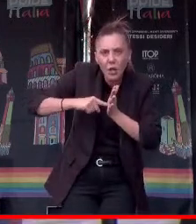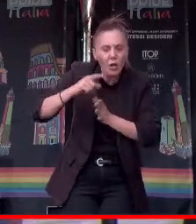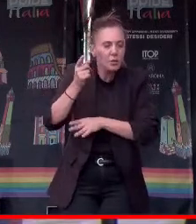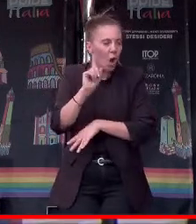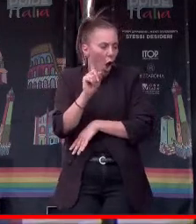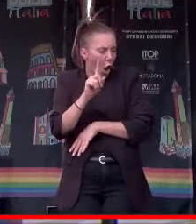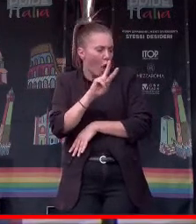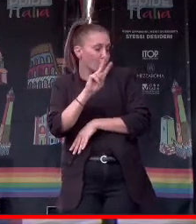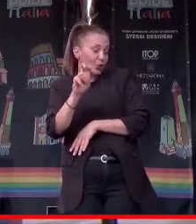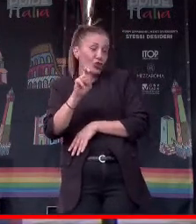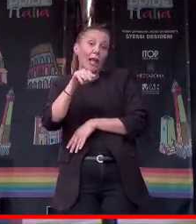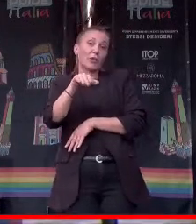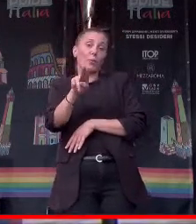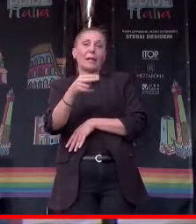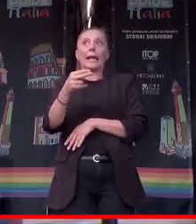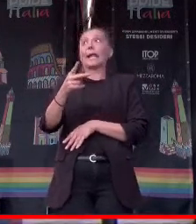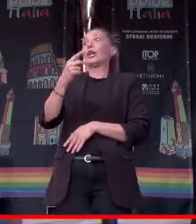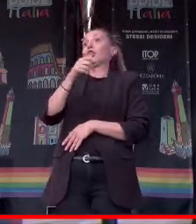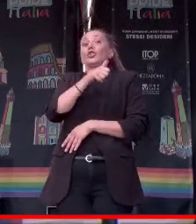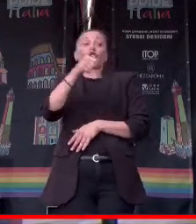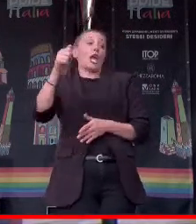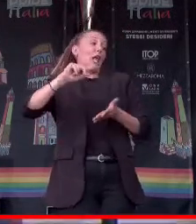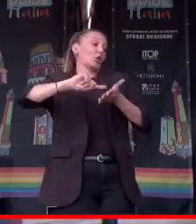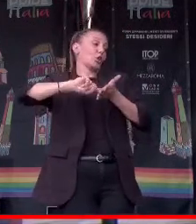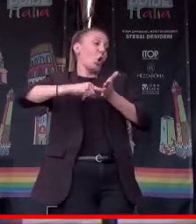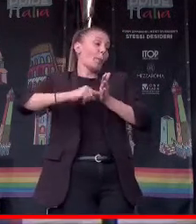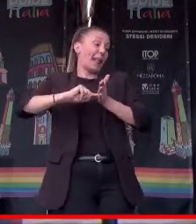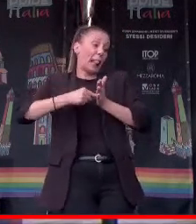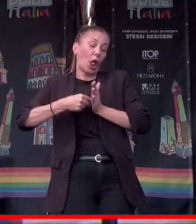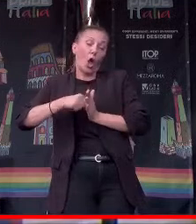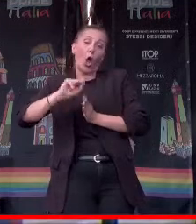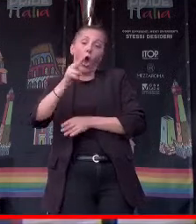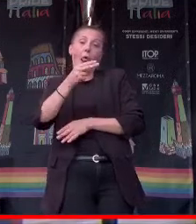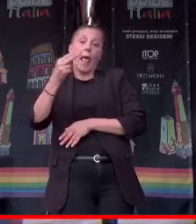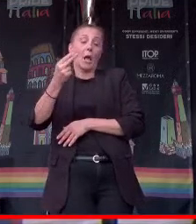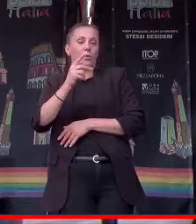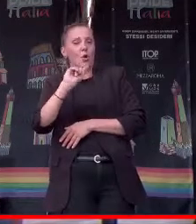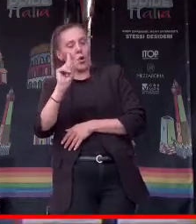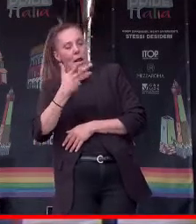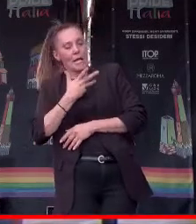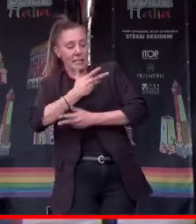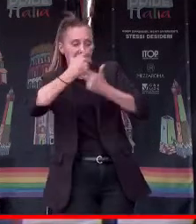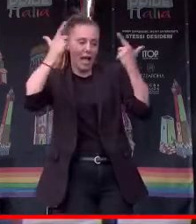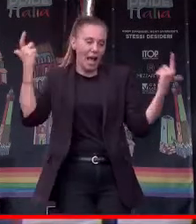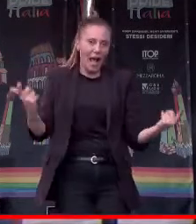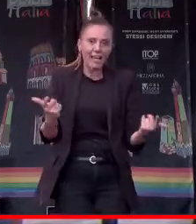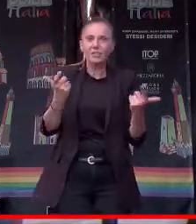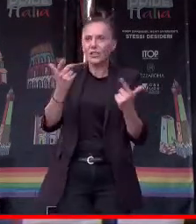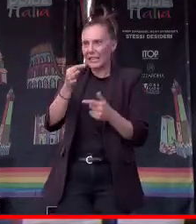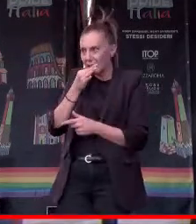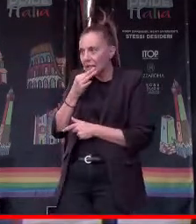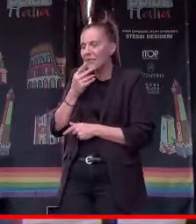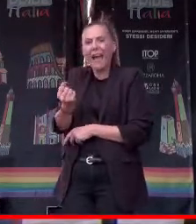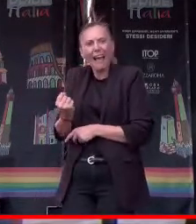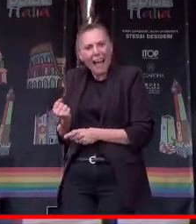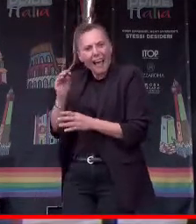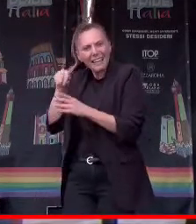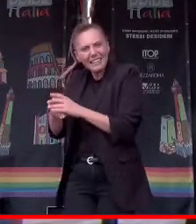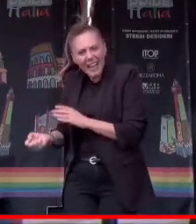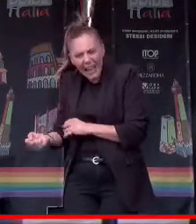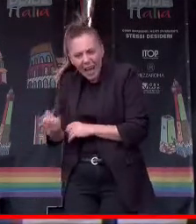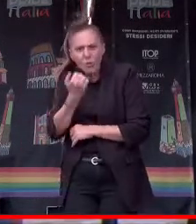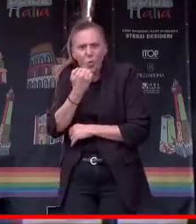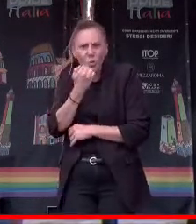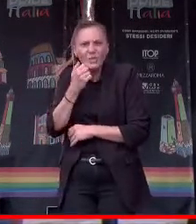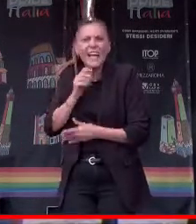euro. 200 milioni, non esageriamo. In un cassetto, diciamo. Dovrebbero stare in un cassetto del comune di Santa Marinella. No, le hanno spese per altre cose. Quanti cassetti ci